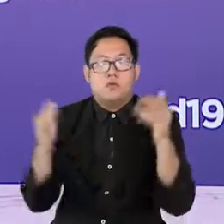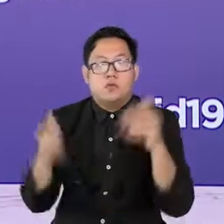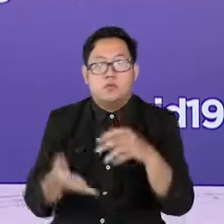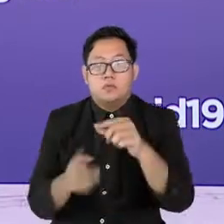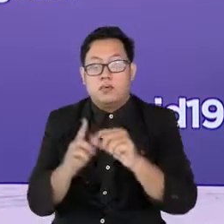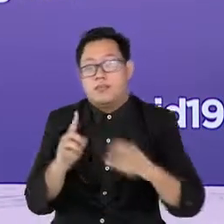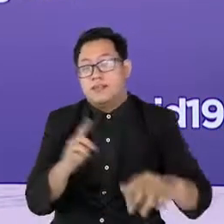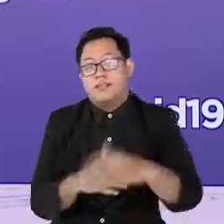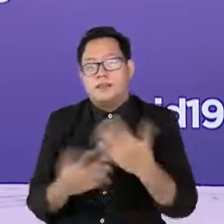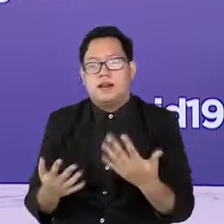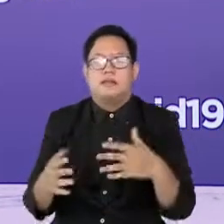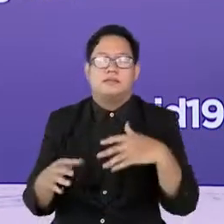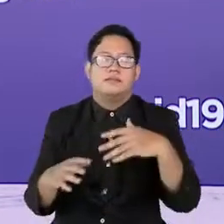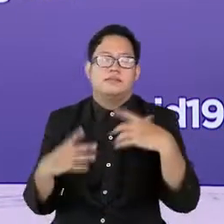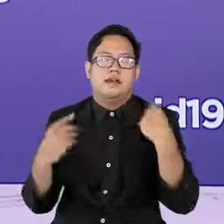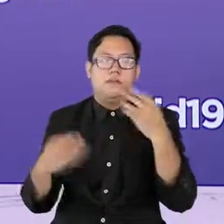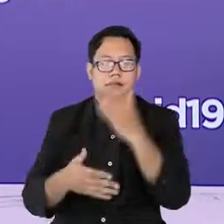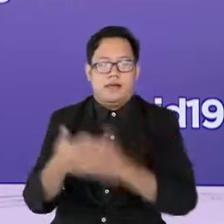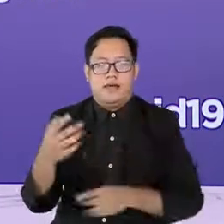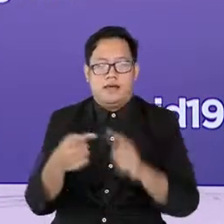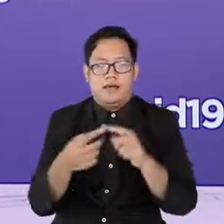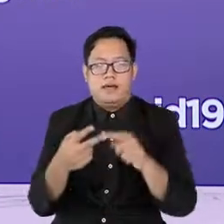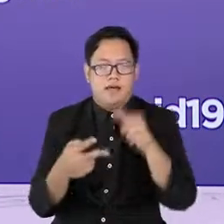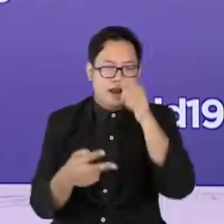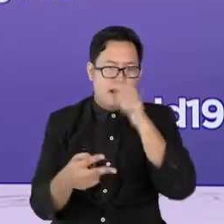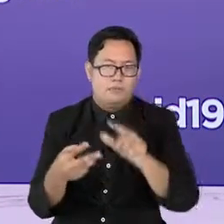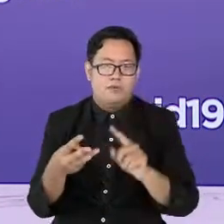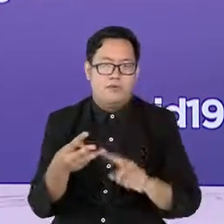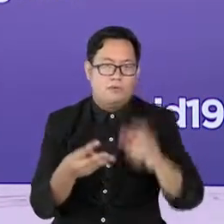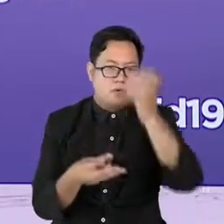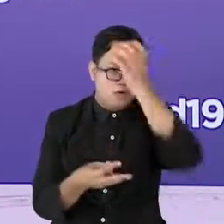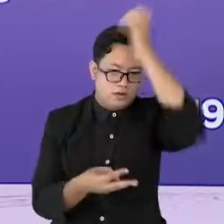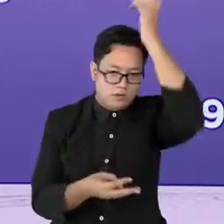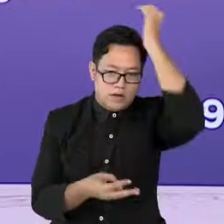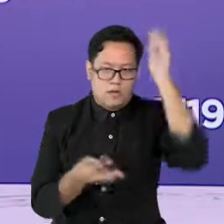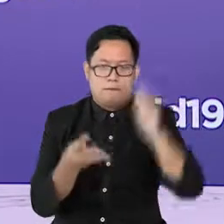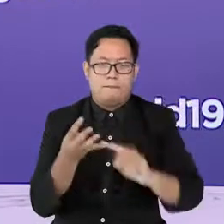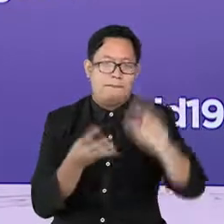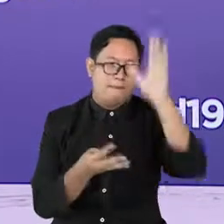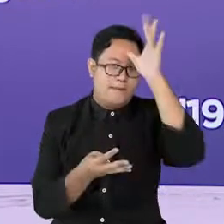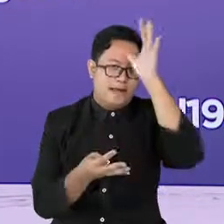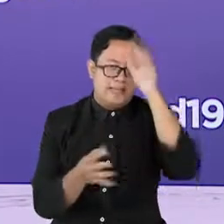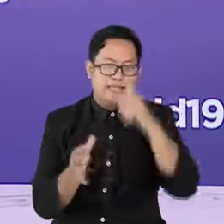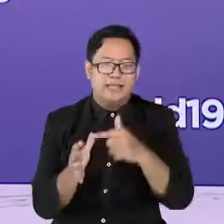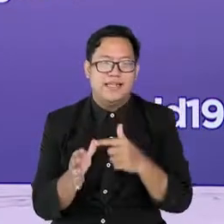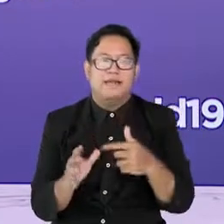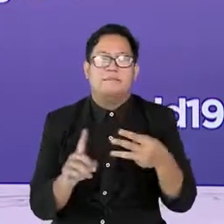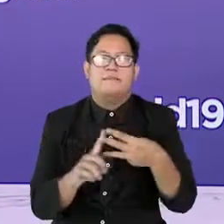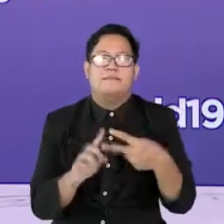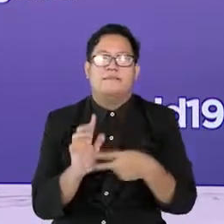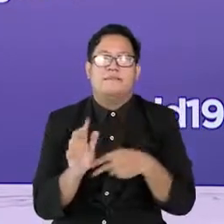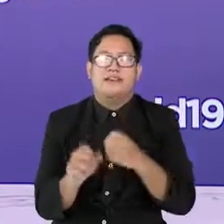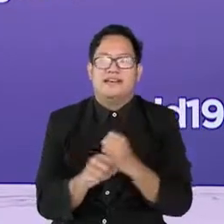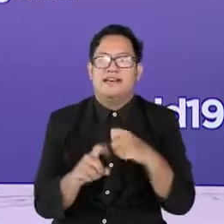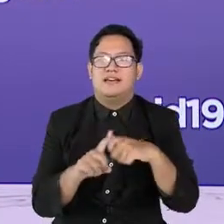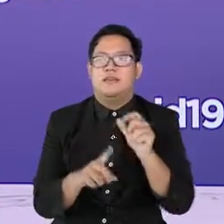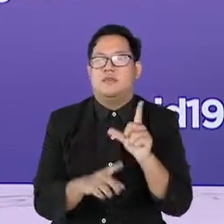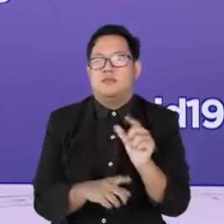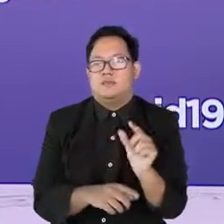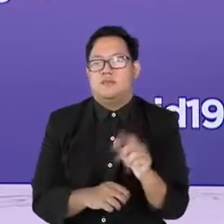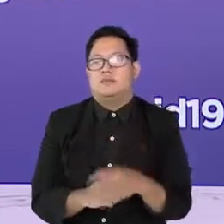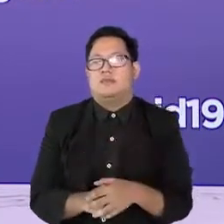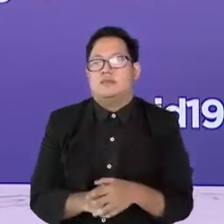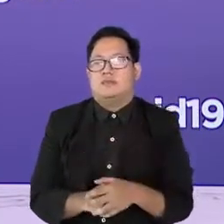Lampung Gorontalo Bali dan Bengkulu meskipun telah berhasil menurunkan kasus aktif dan meningkatkan